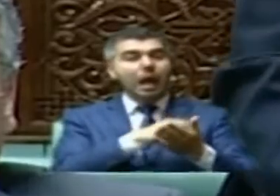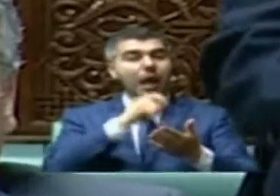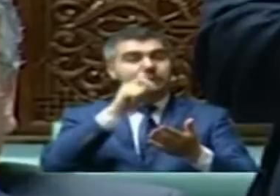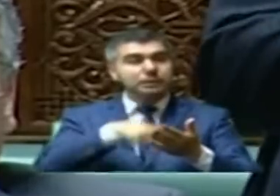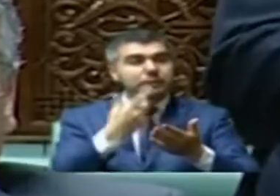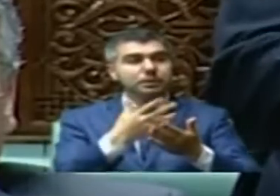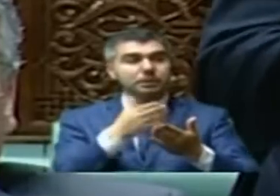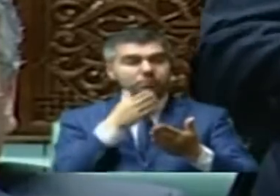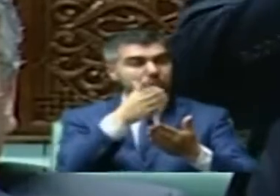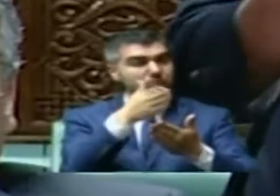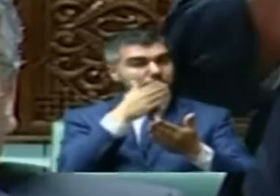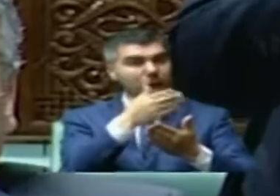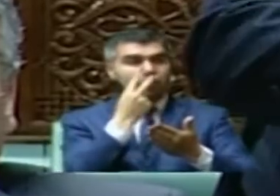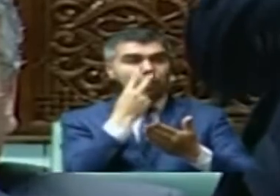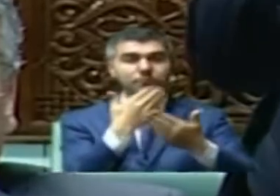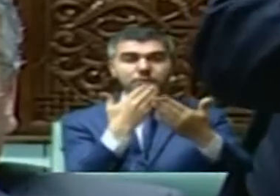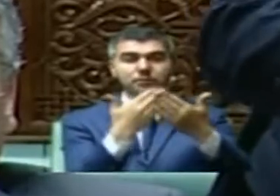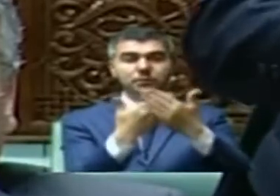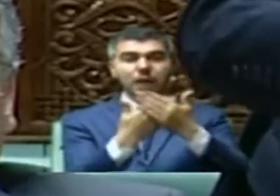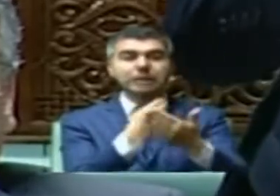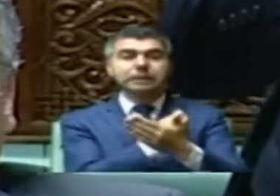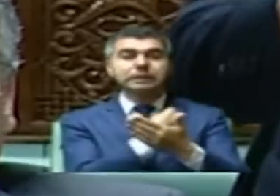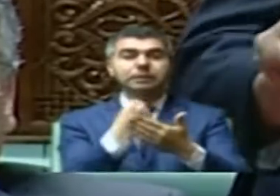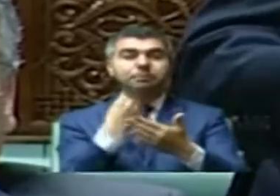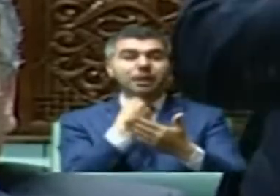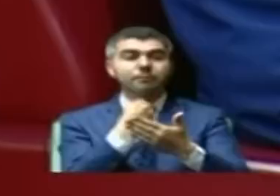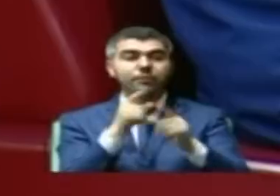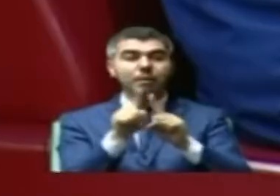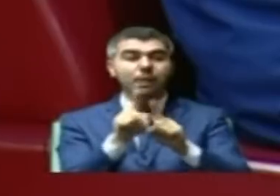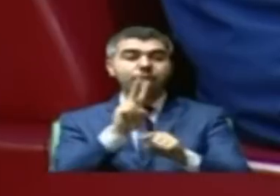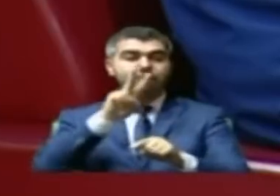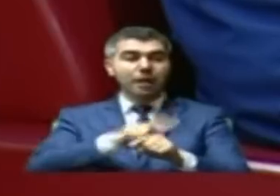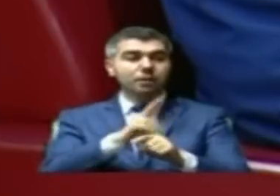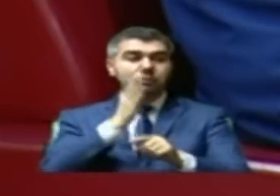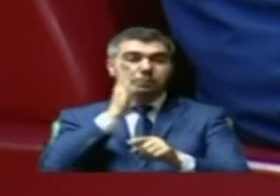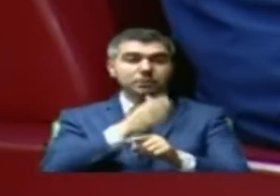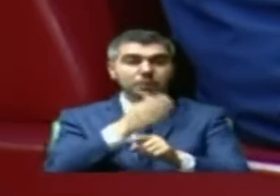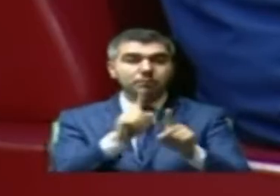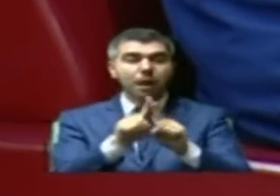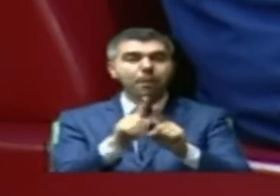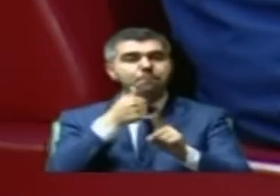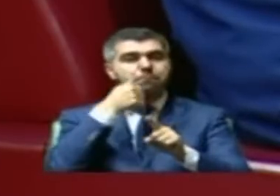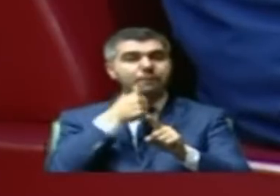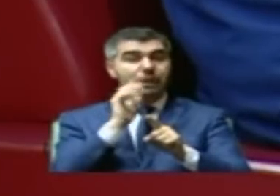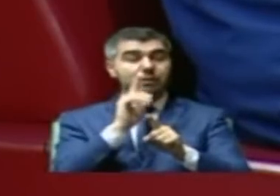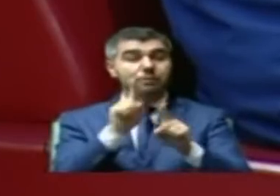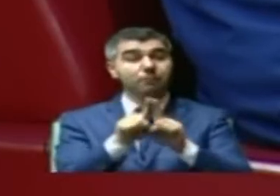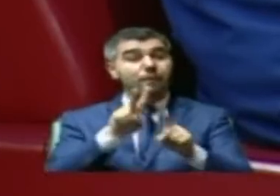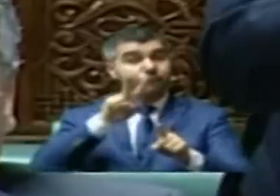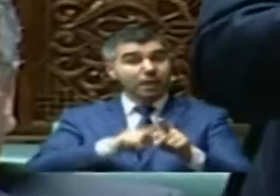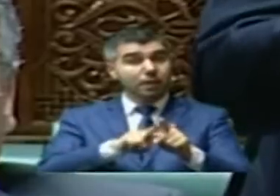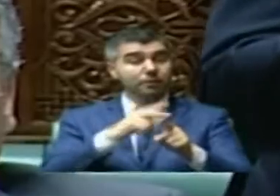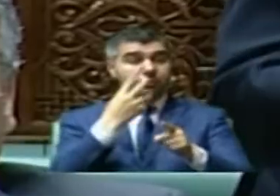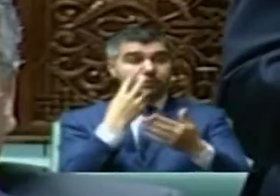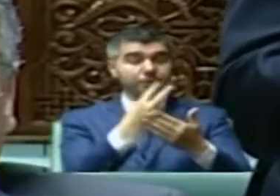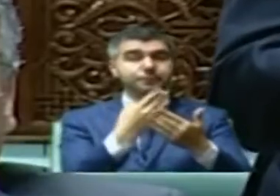التعذيب التي أكدت الخبرة الطبية الصادرة على المجلس الوطني لحقوق الإنسان بأنها ادعاءات ذات مصداقية. والشريط